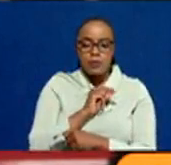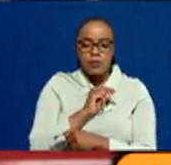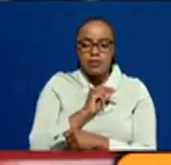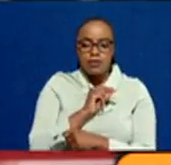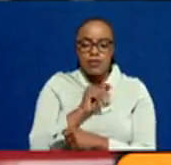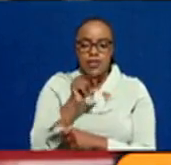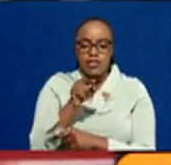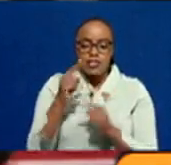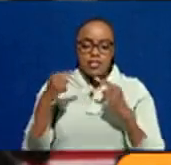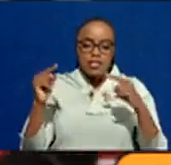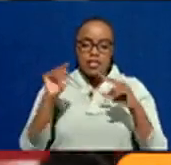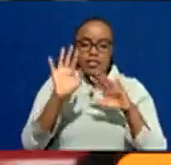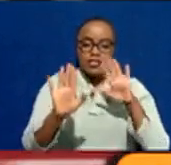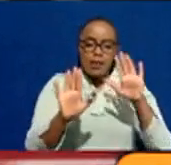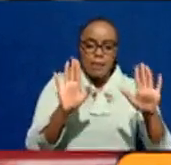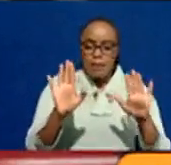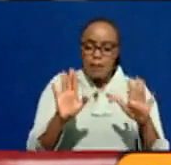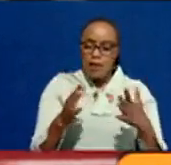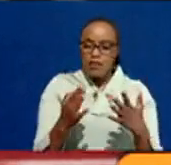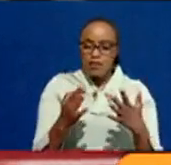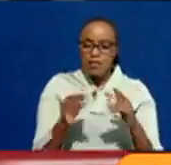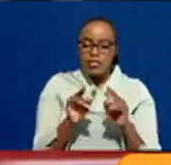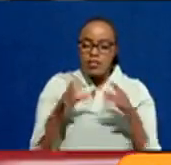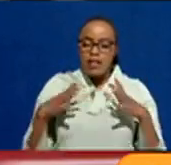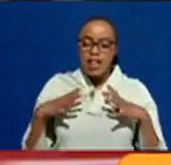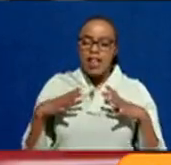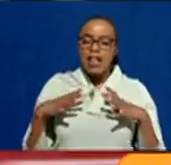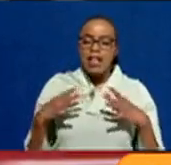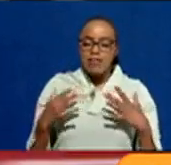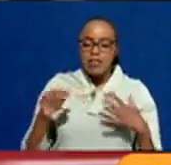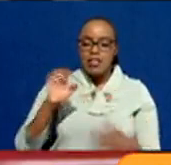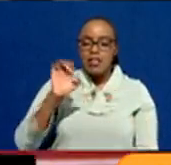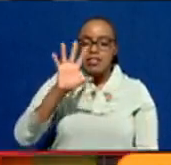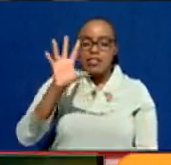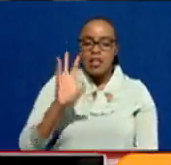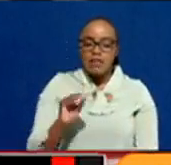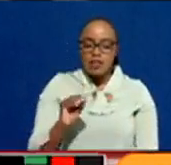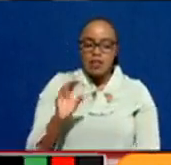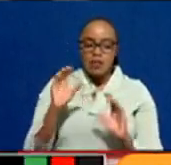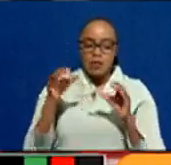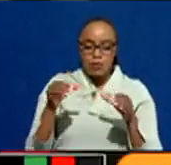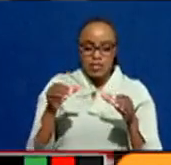na mafanikio yenu ni kiburi ya Jumuiya ya Afrika Mashariki.